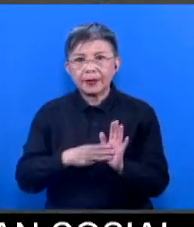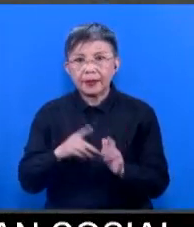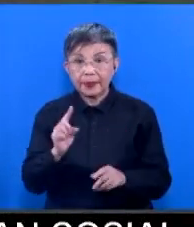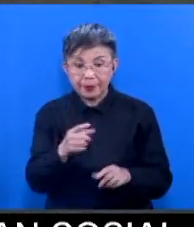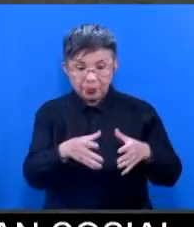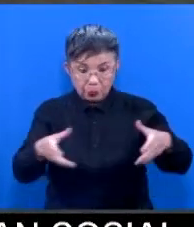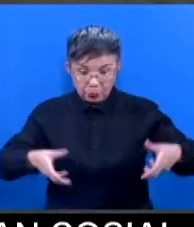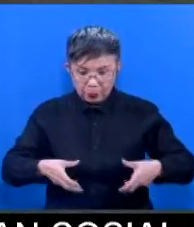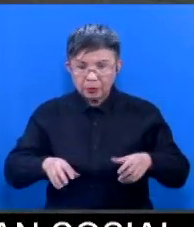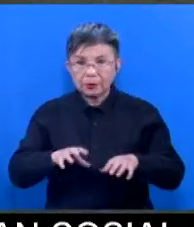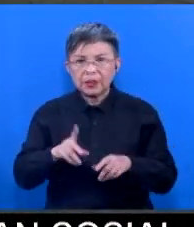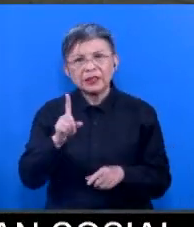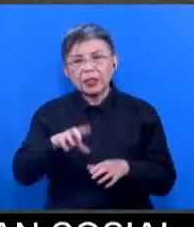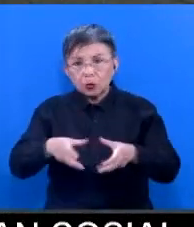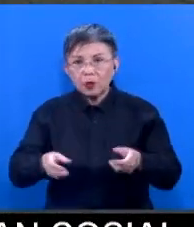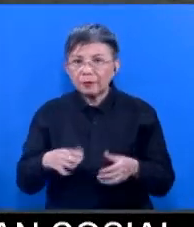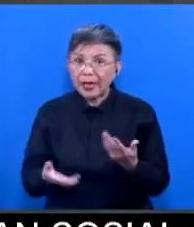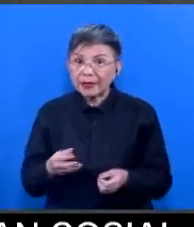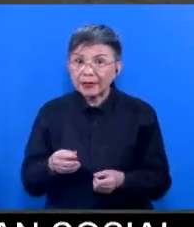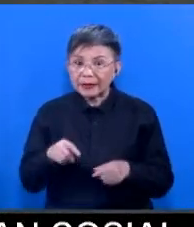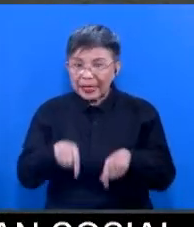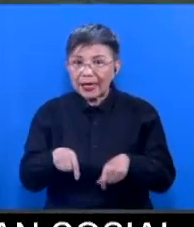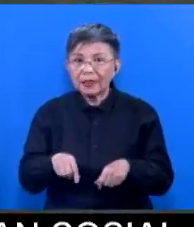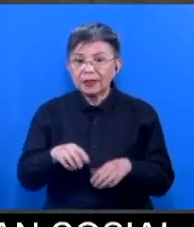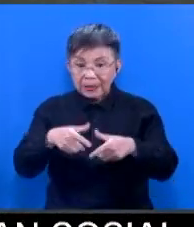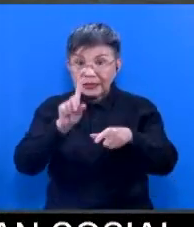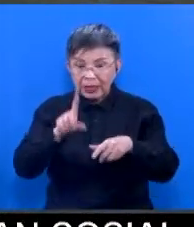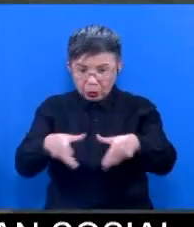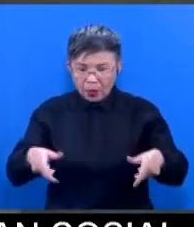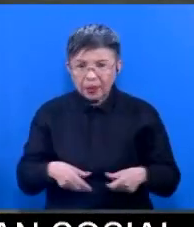ruangan. Yang tadinya biasanya satu ruangan ada 20 siswa kalau ujian, sekarang hanya satu ruangan 10 siswa.